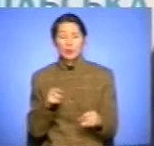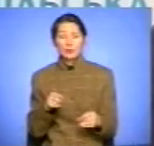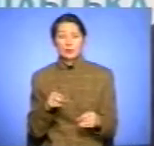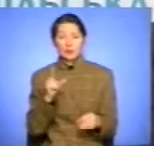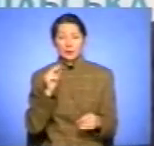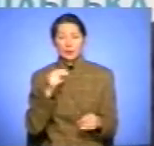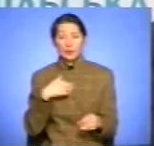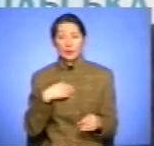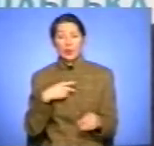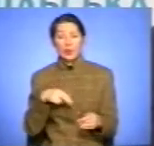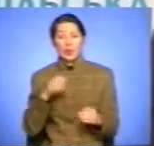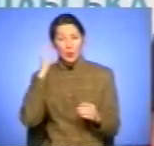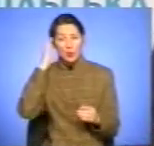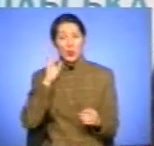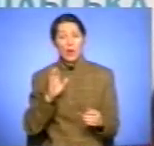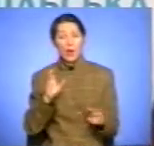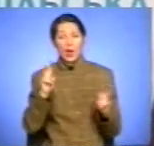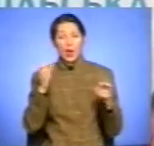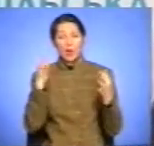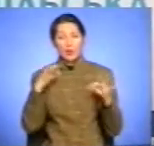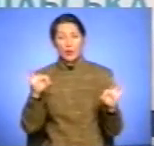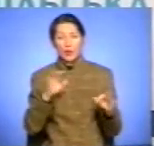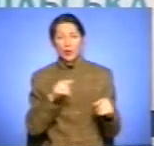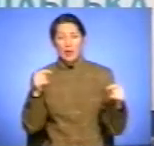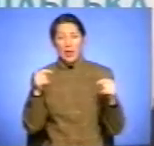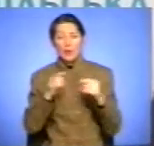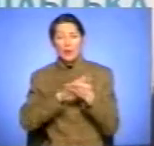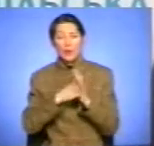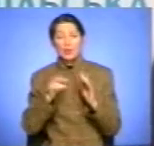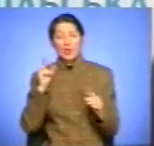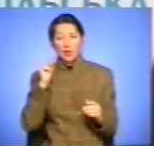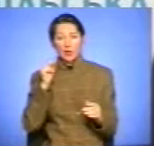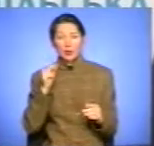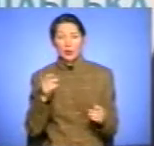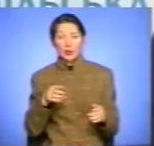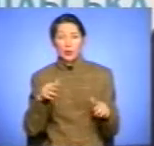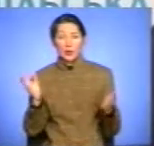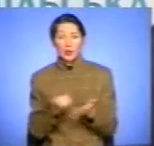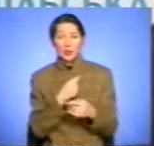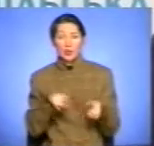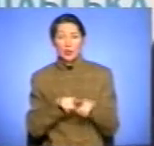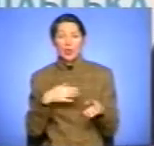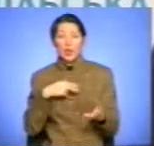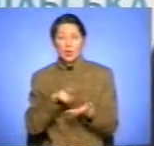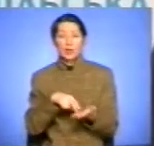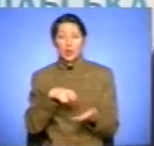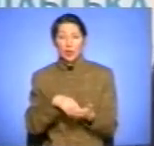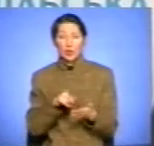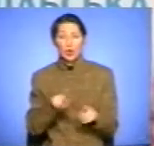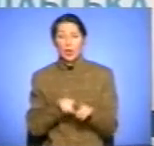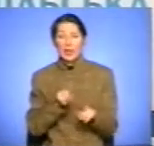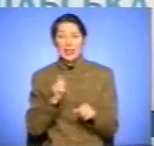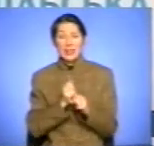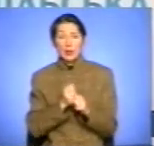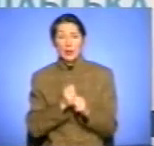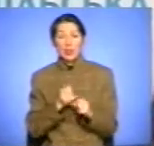але з ними дату то вона попав такий ну абсурд Ну не знаю це назвати і тому каже що я каюсь за те що так не зробив але